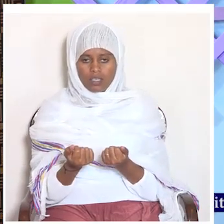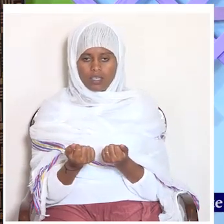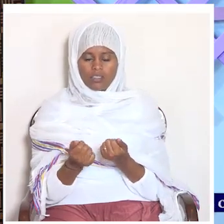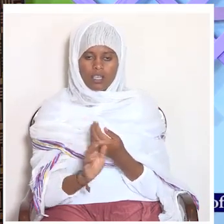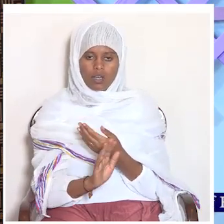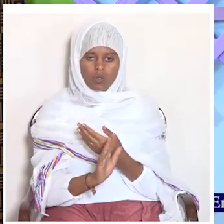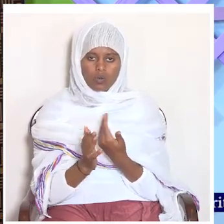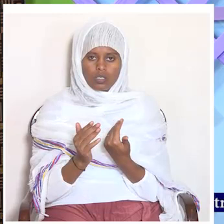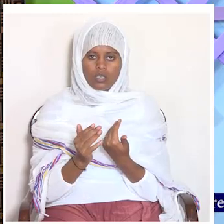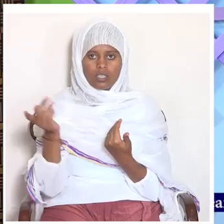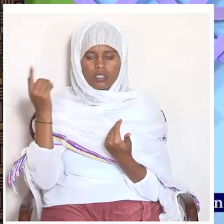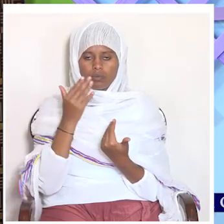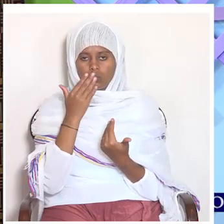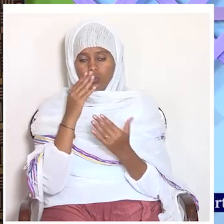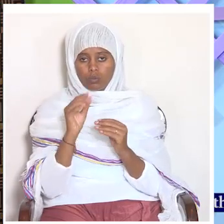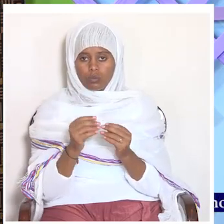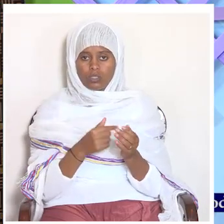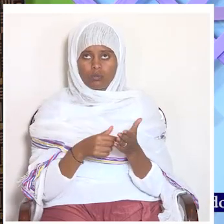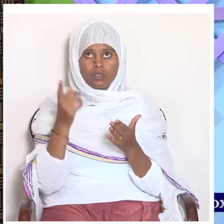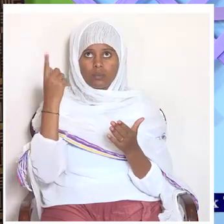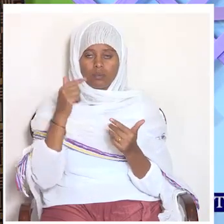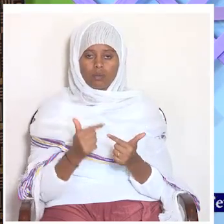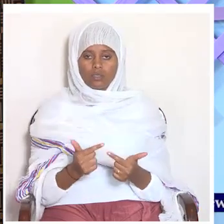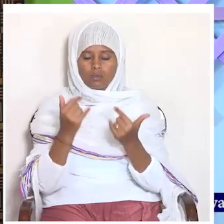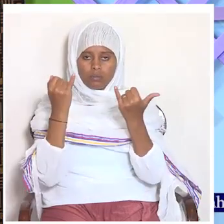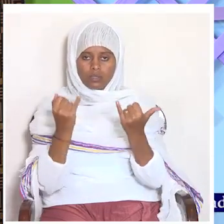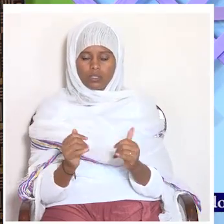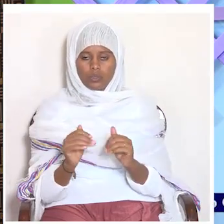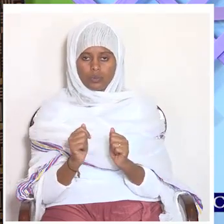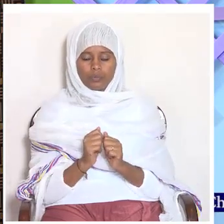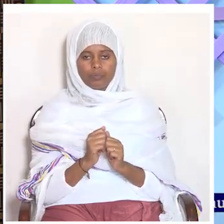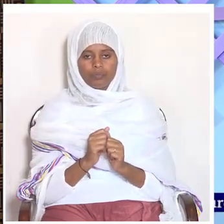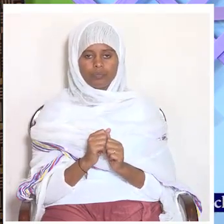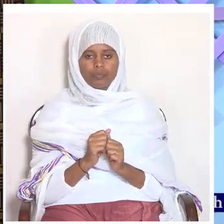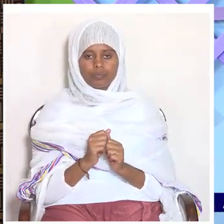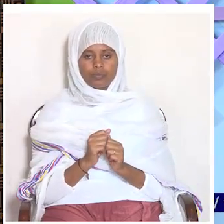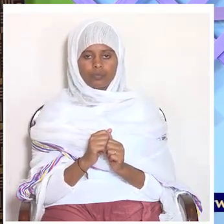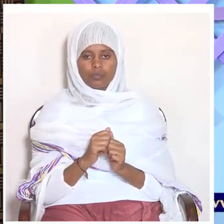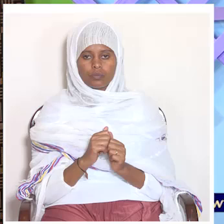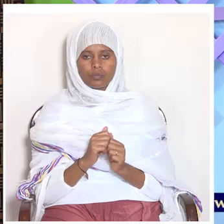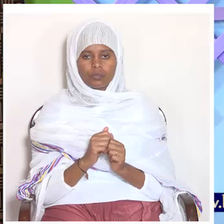ዝዓቀበና ዝሓለወና ውዕለቱ ኣይንገርኒ እሞ ስሙ ዝኸበረን ዝተመስገነን ይኹን።